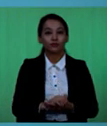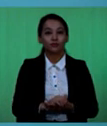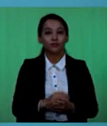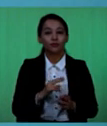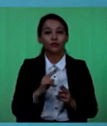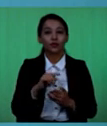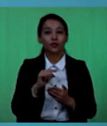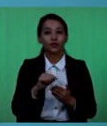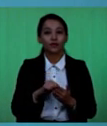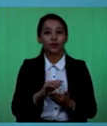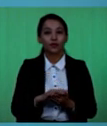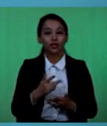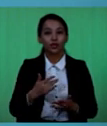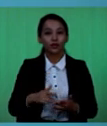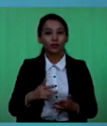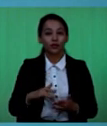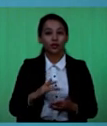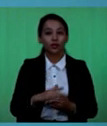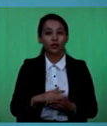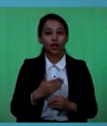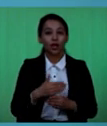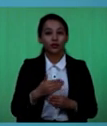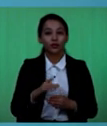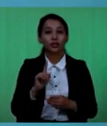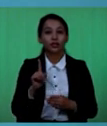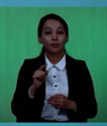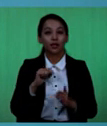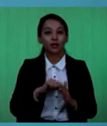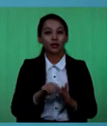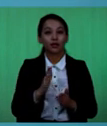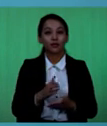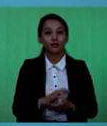Keyingi savolimiz, hazm qilish a'zolariga nimalar kiradi?